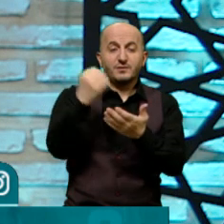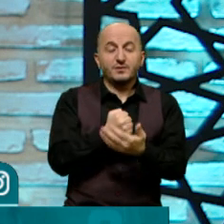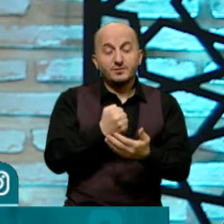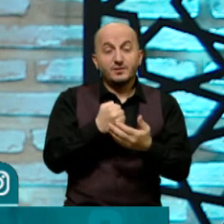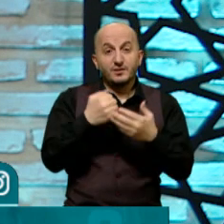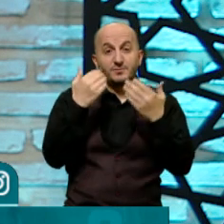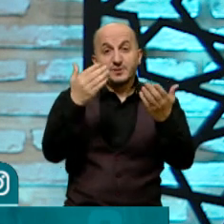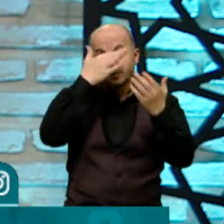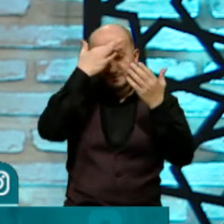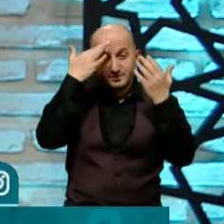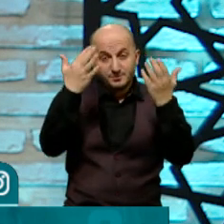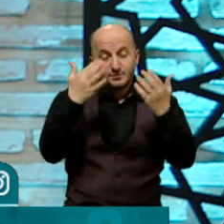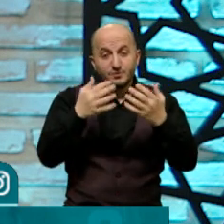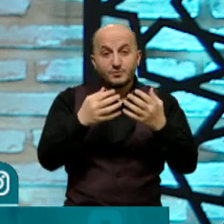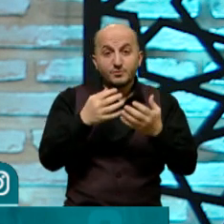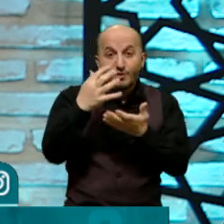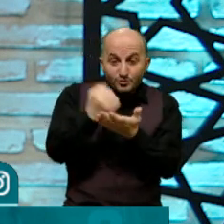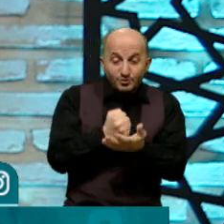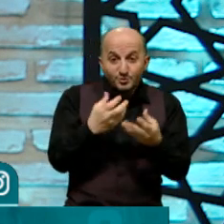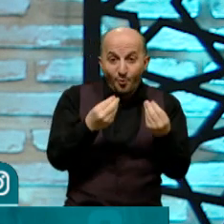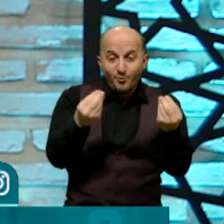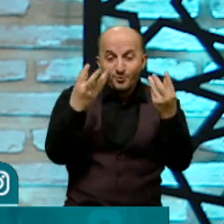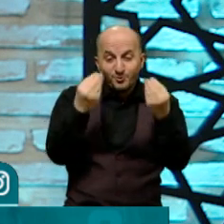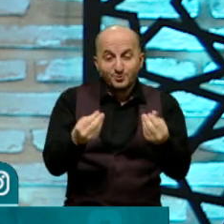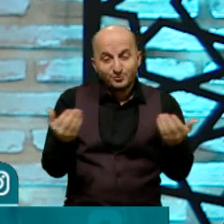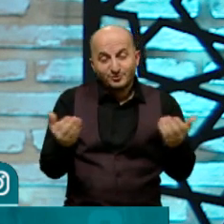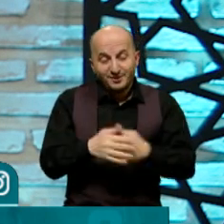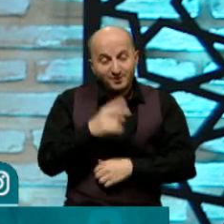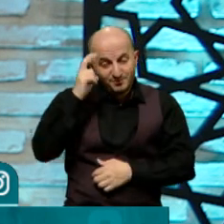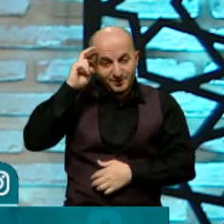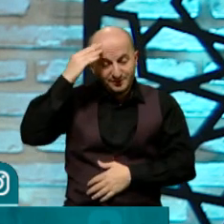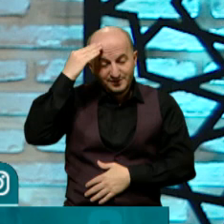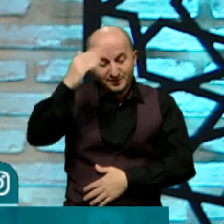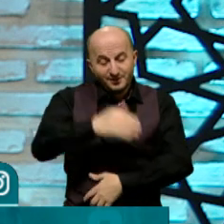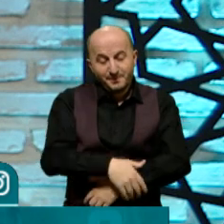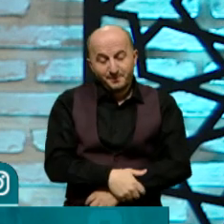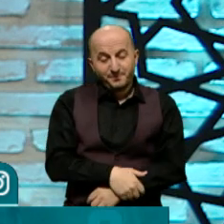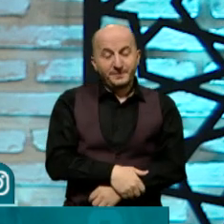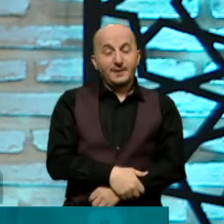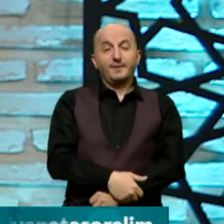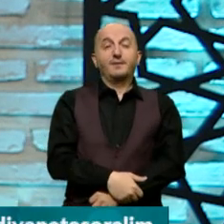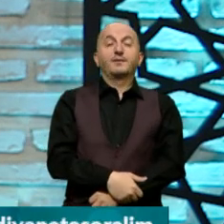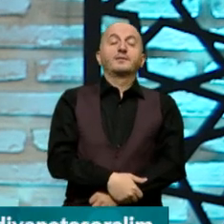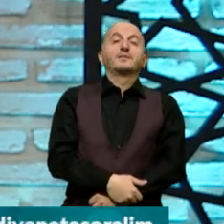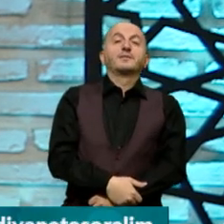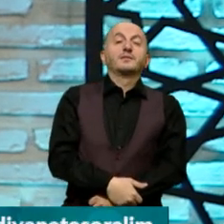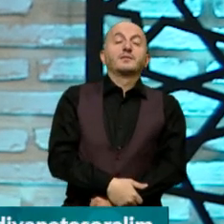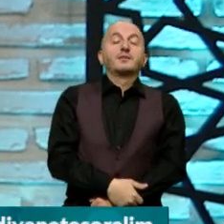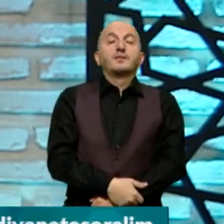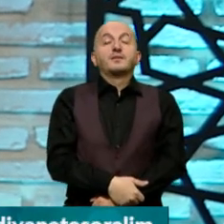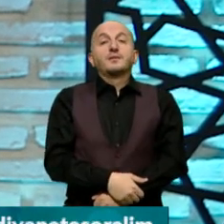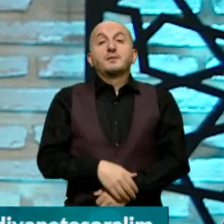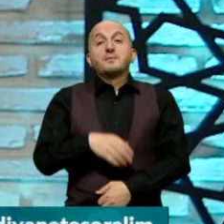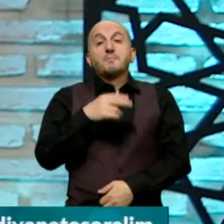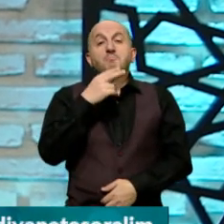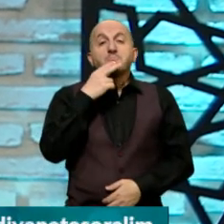etmeyi nasip etsin. Hasadınız bol olsun inşallah. Manisa'ya da selam olsun efendim, Şehzadeler şehrine. Melihat Hanım'ın